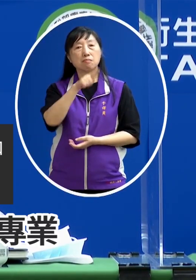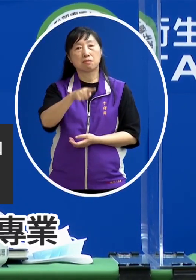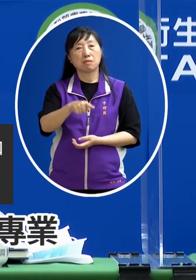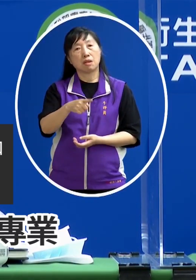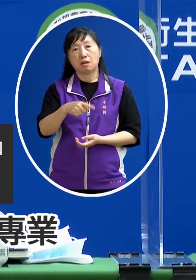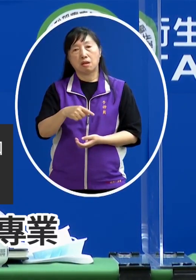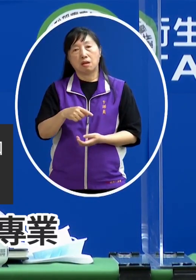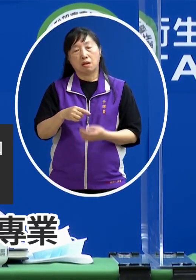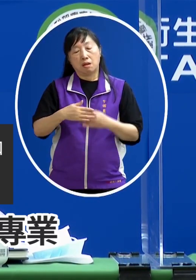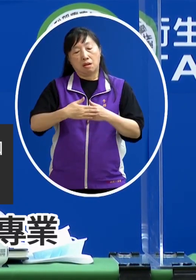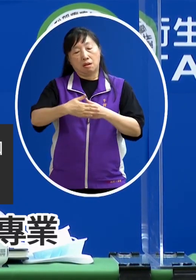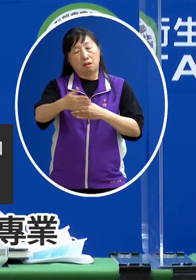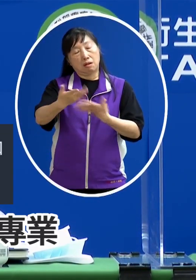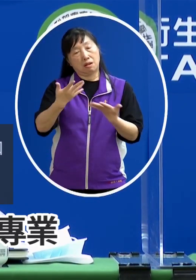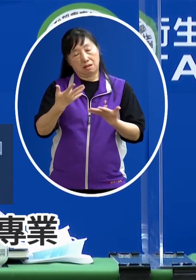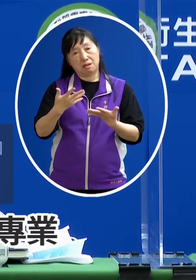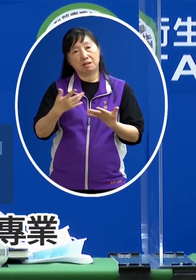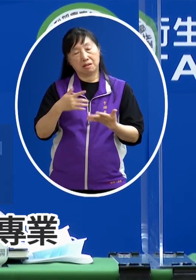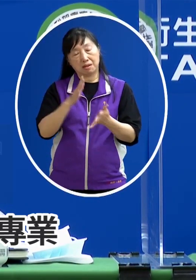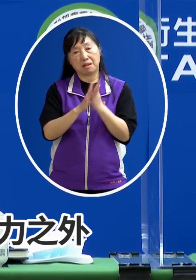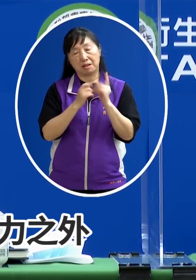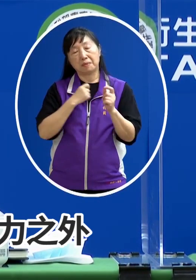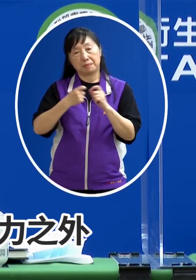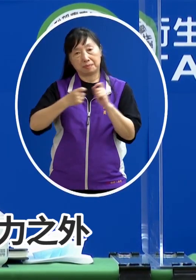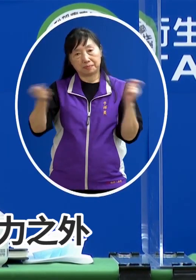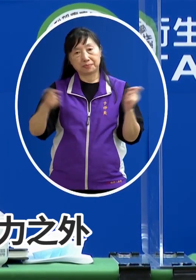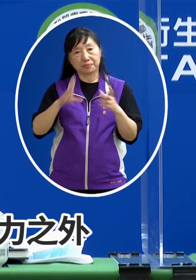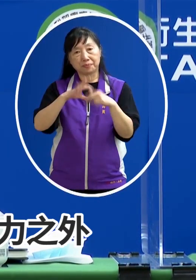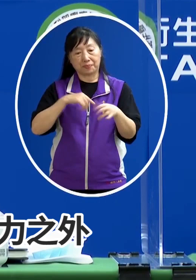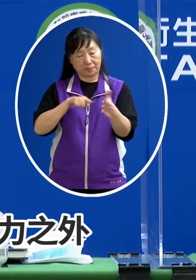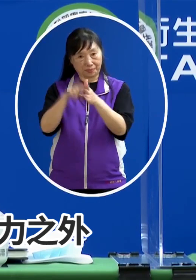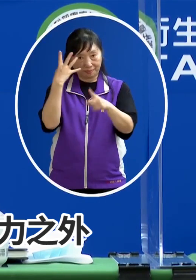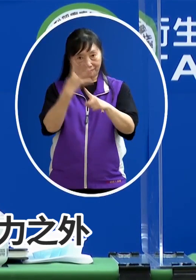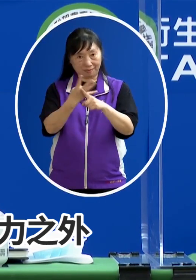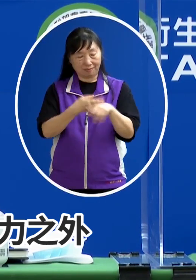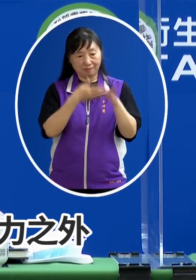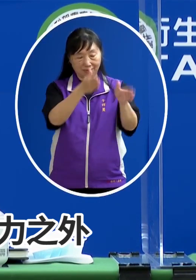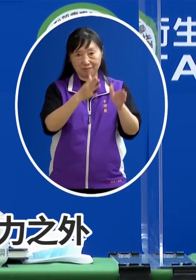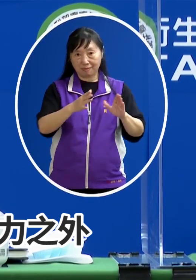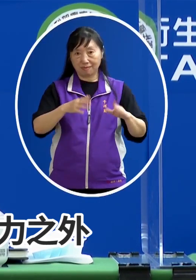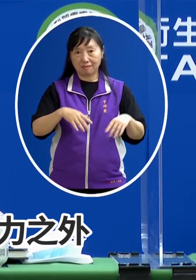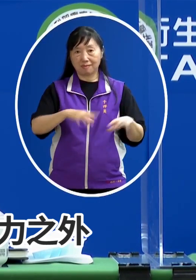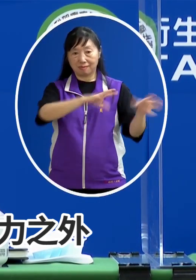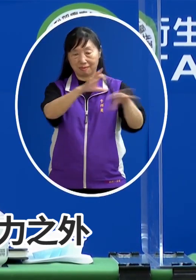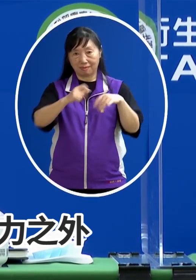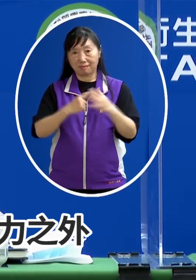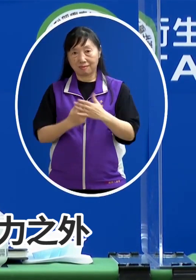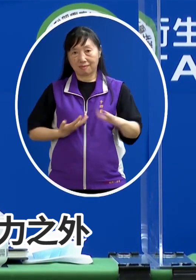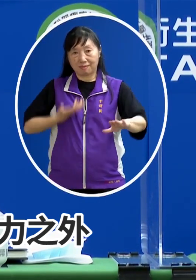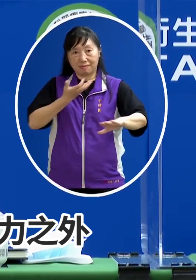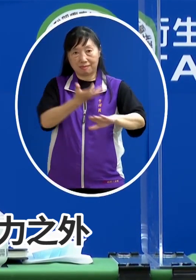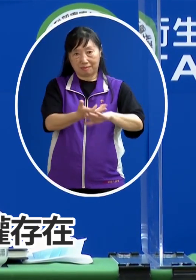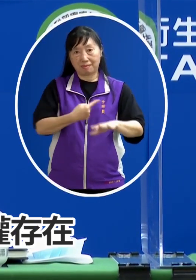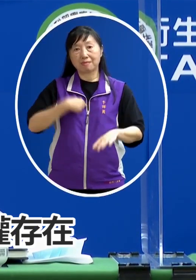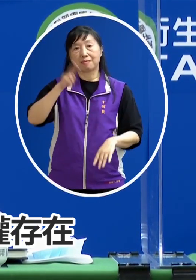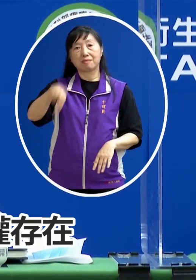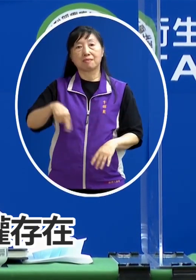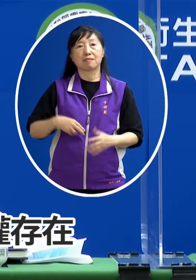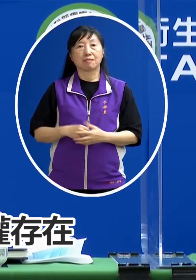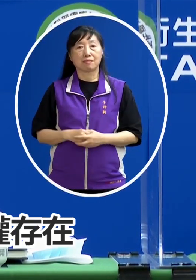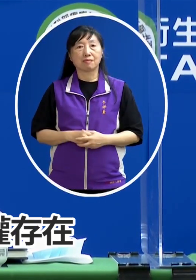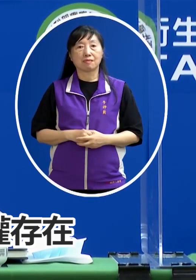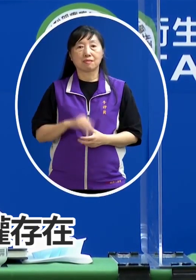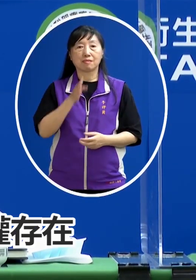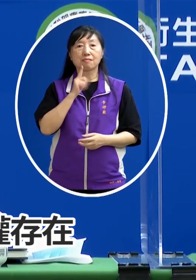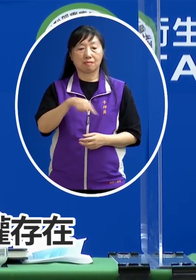家也看到说，除了我们展现的专业跟世界有贡献的这一方面的能力之外，那事实上